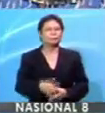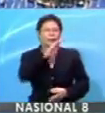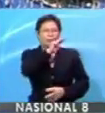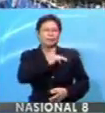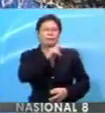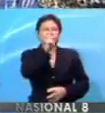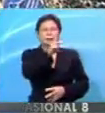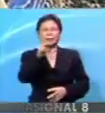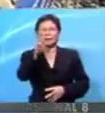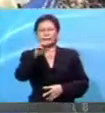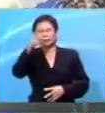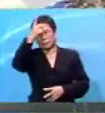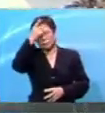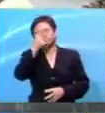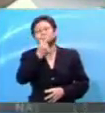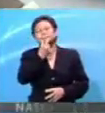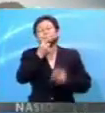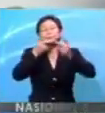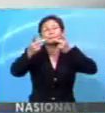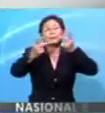ramaiunikas dan